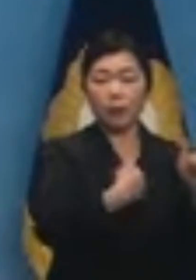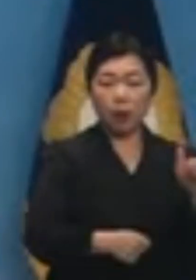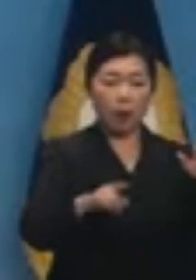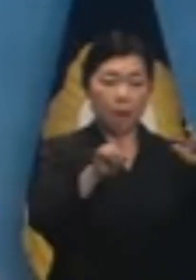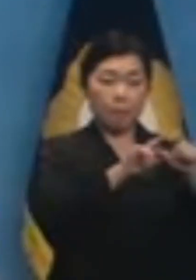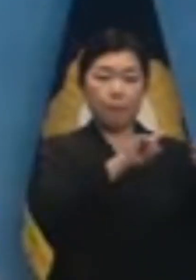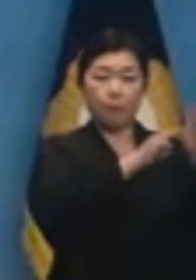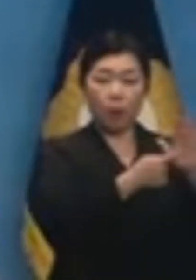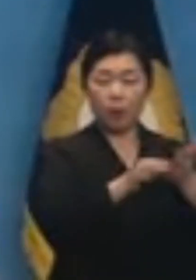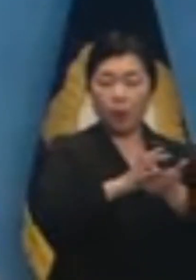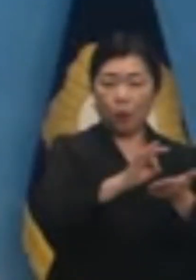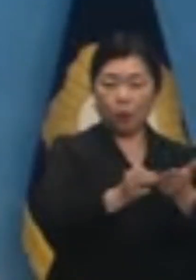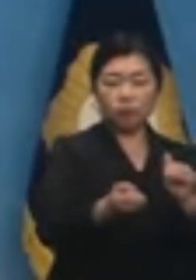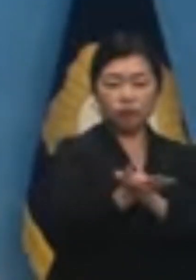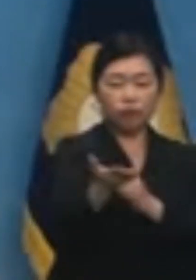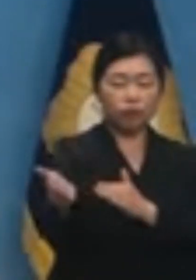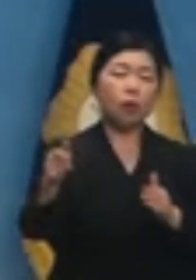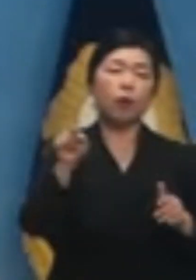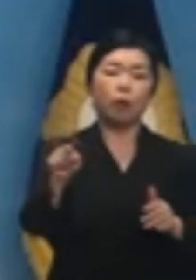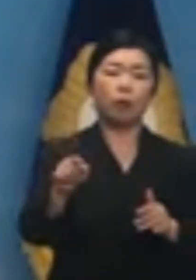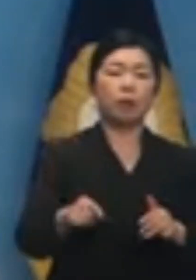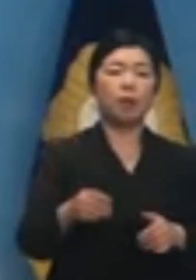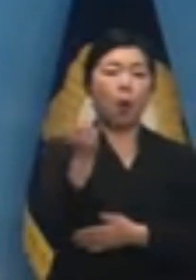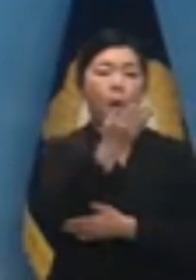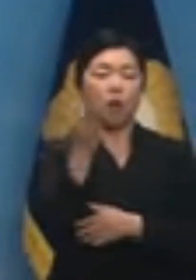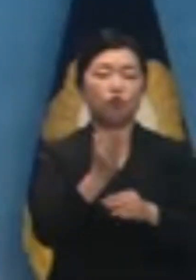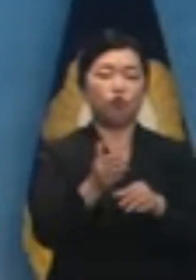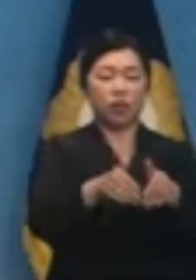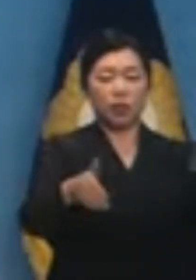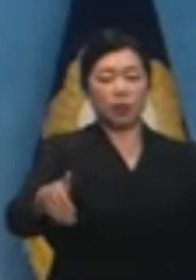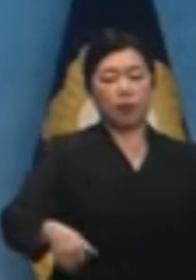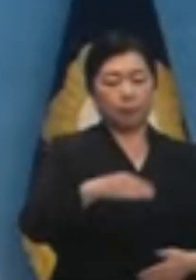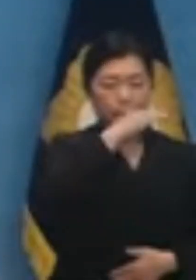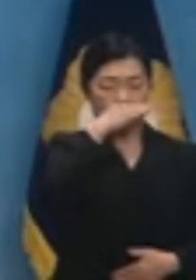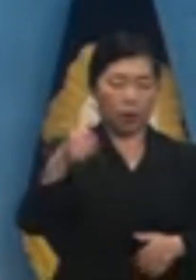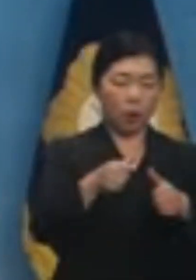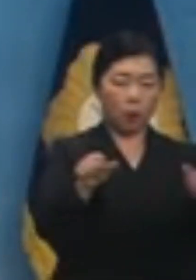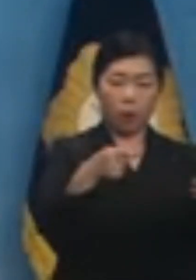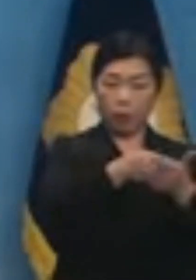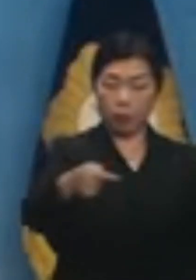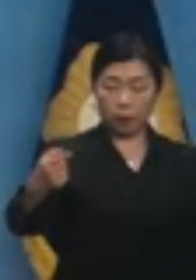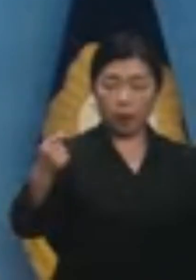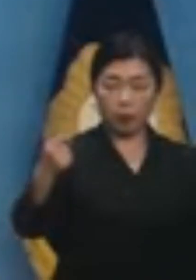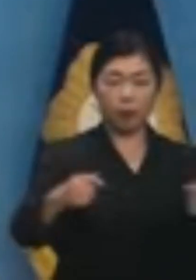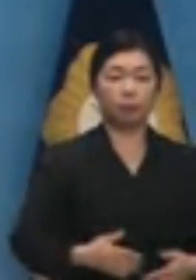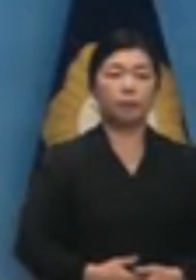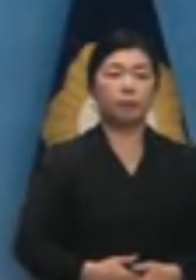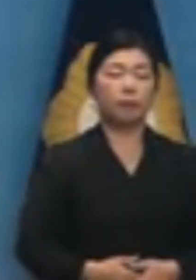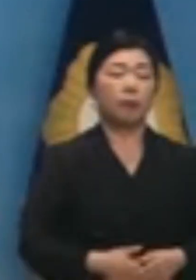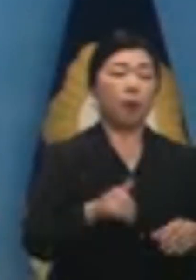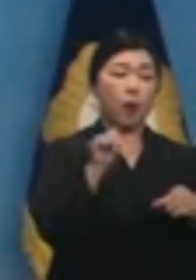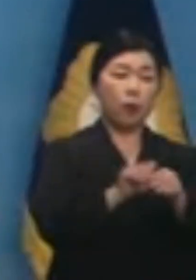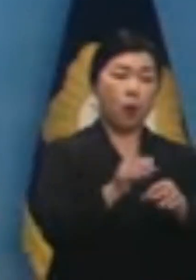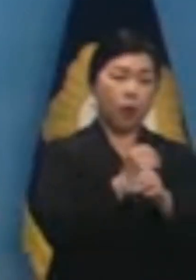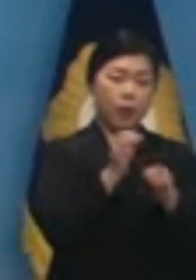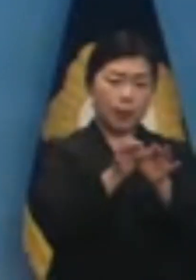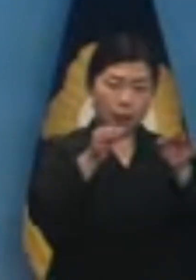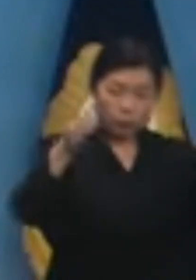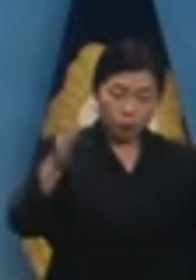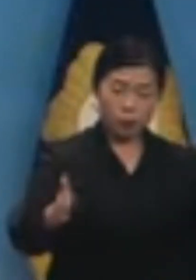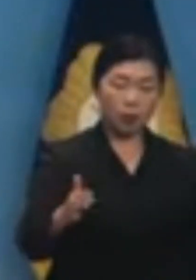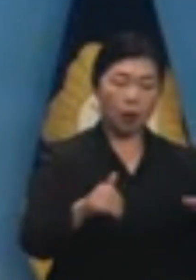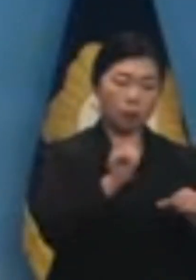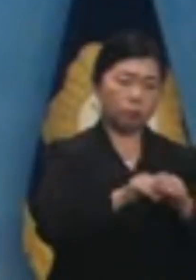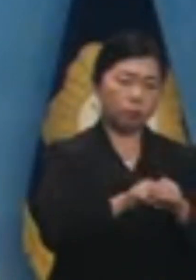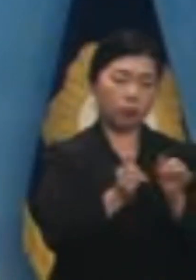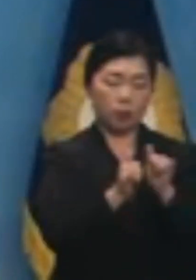독자에게 의견을 전달하는 것은 언론의 중립성과 품위를 심각하게 훼손하는 행위입니다. 특히 선거 기간 중 이러한 표현은 유권자